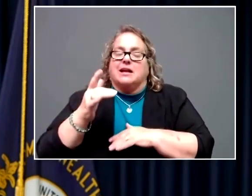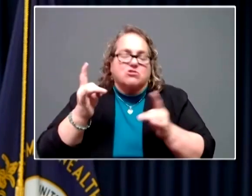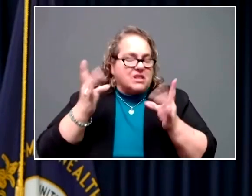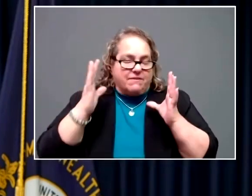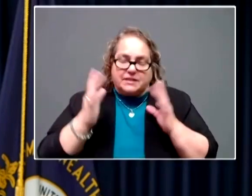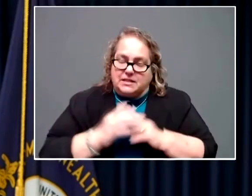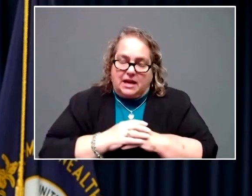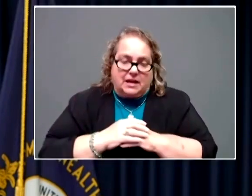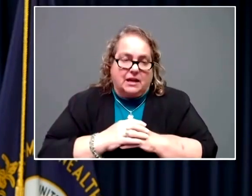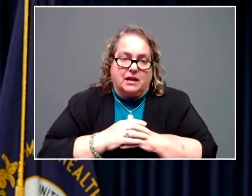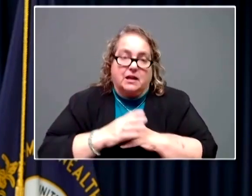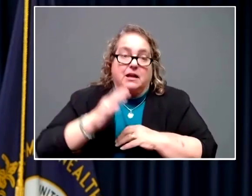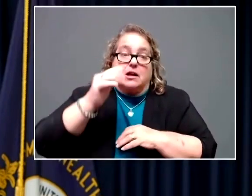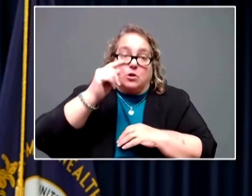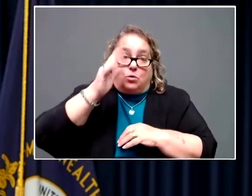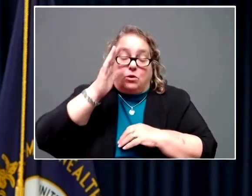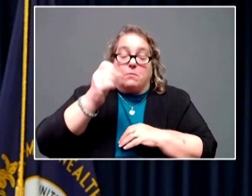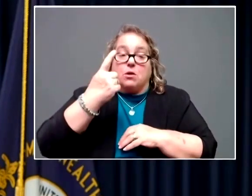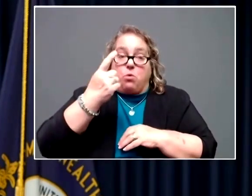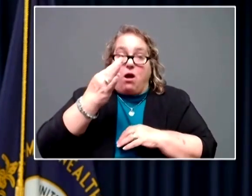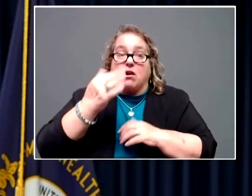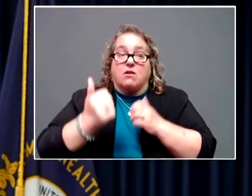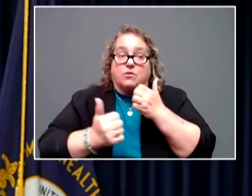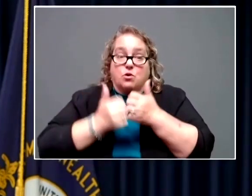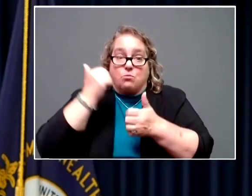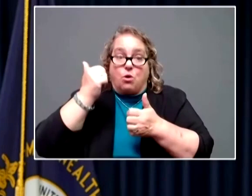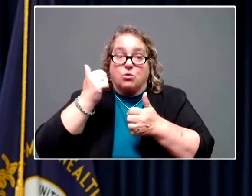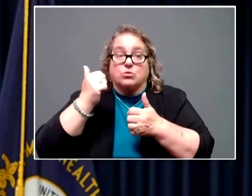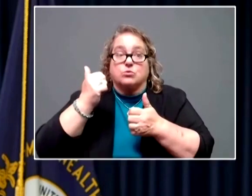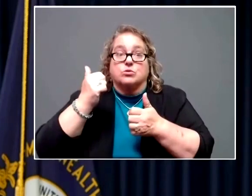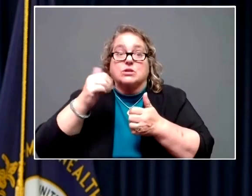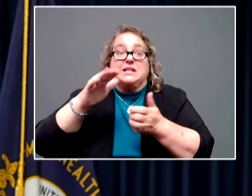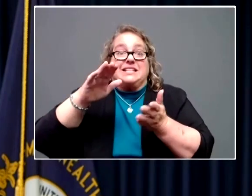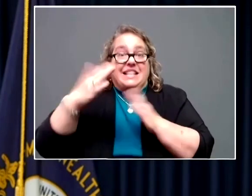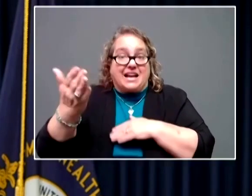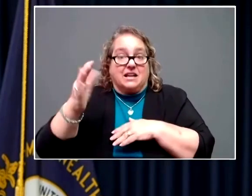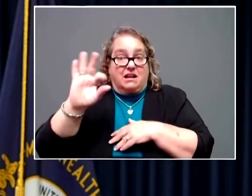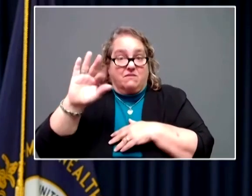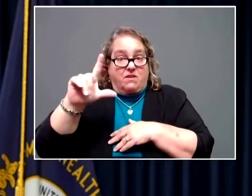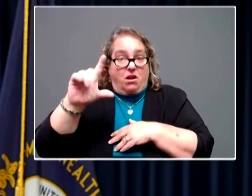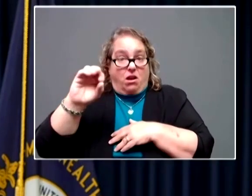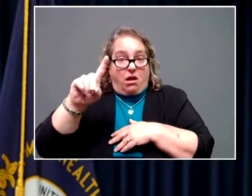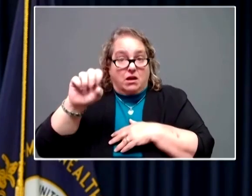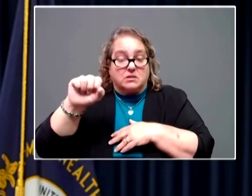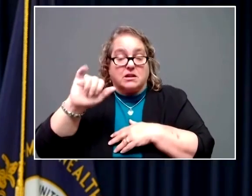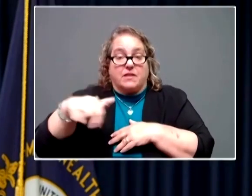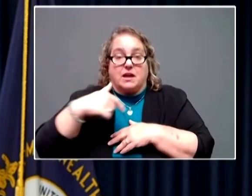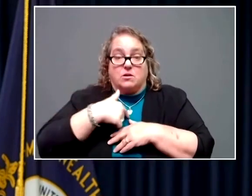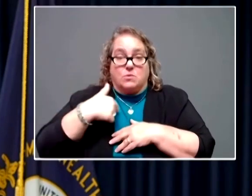tödlichsten Überschwemmungen sein wird, die wir in Kentucky seit sehr langer Zeit hatten.